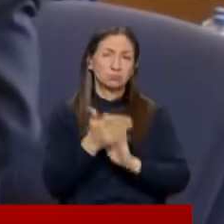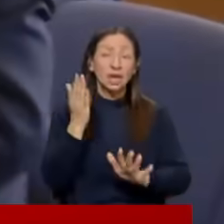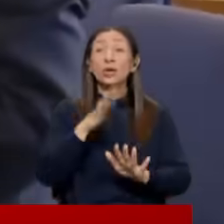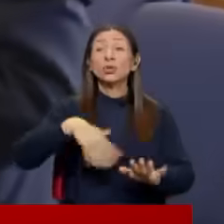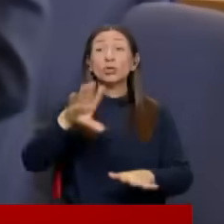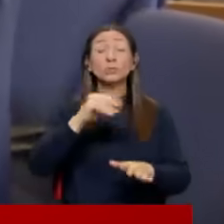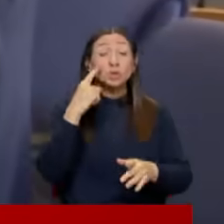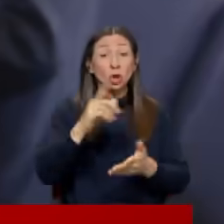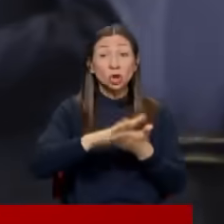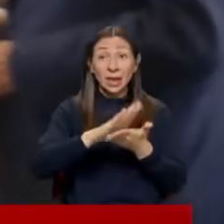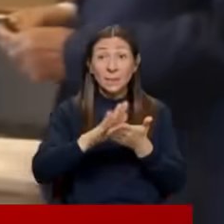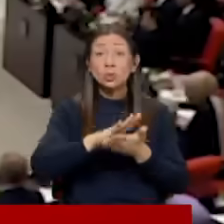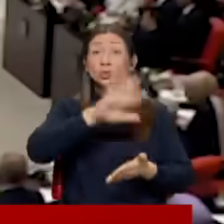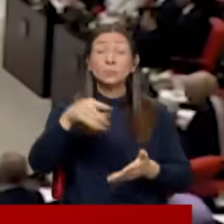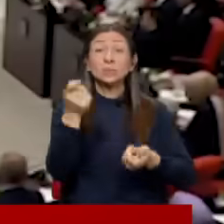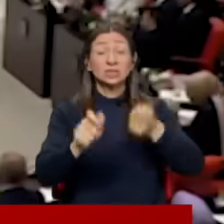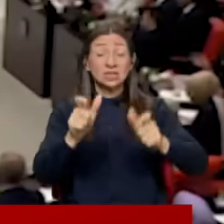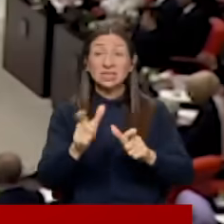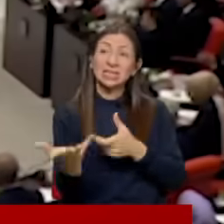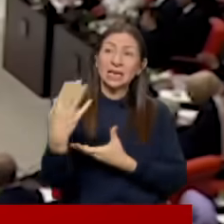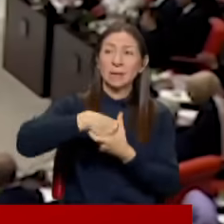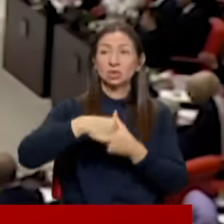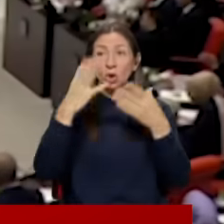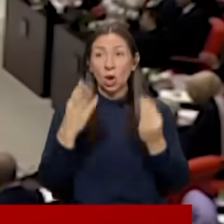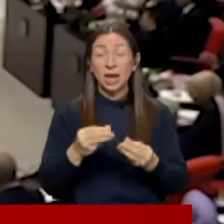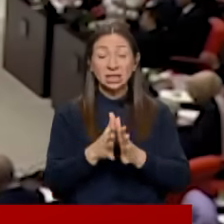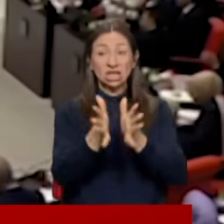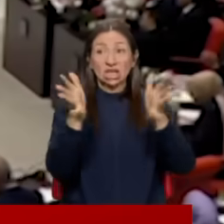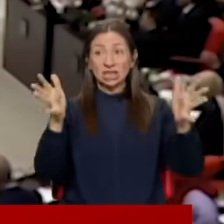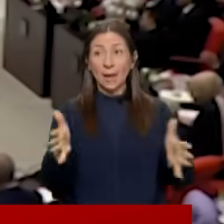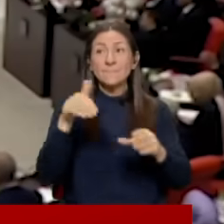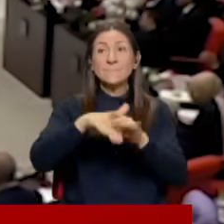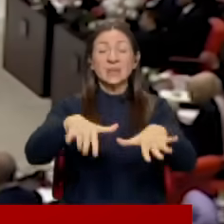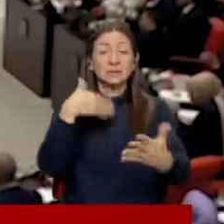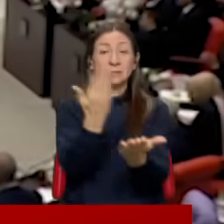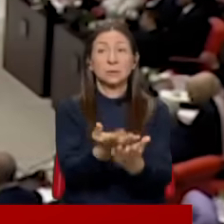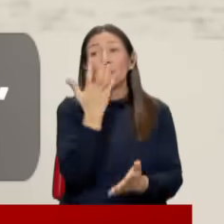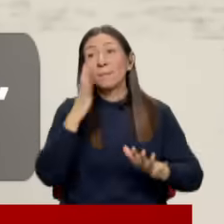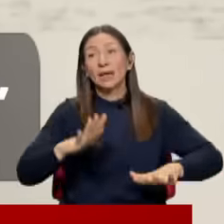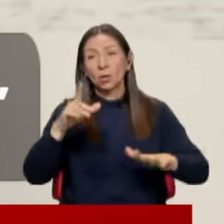Tüm kesimler düzenlemenin tüm çalışanları kapsayacak şekilde genişletilerek